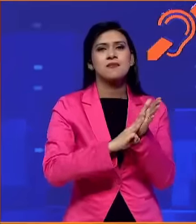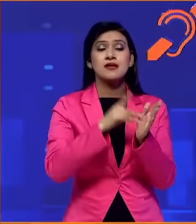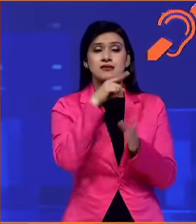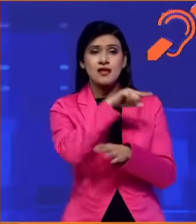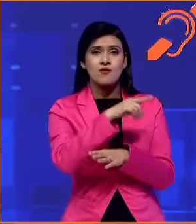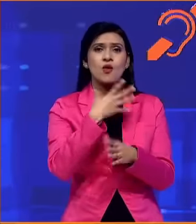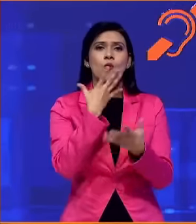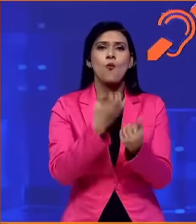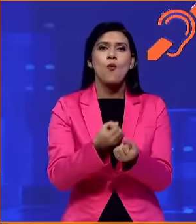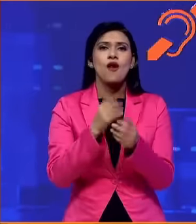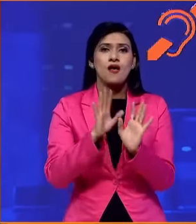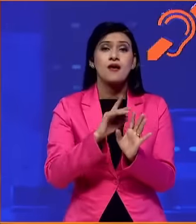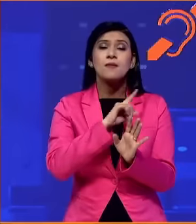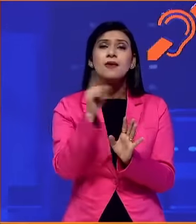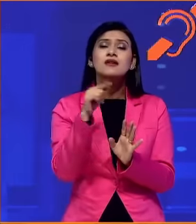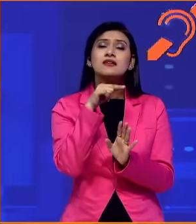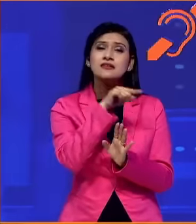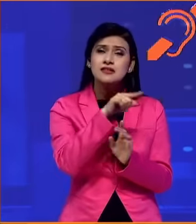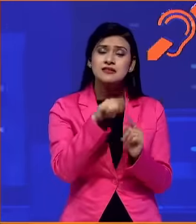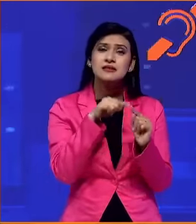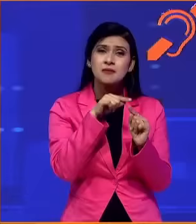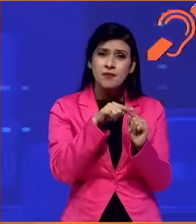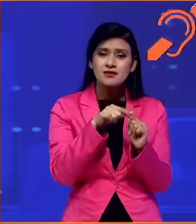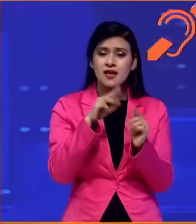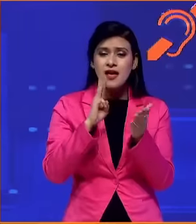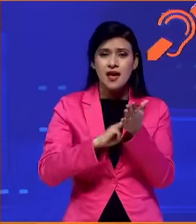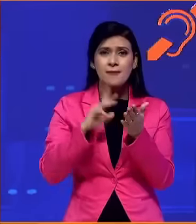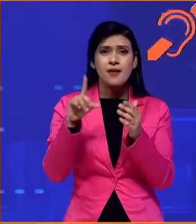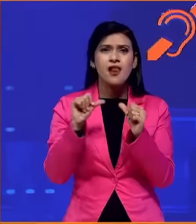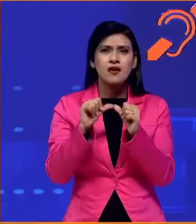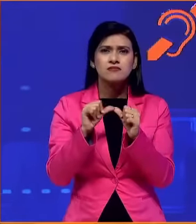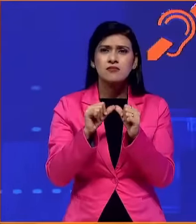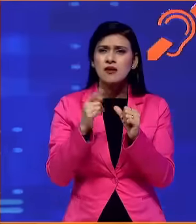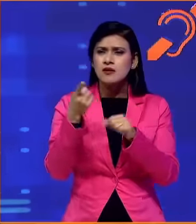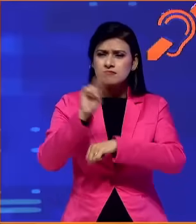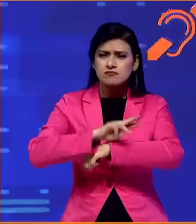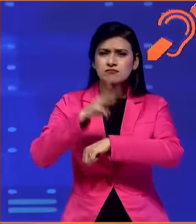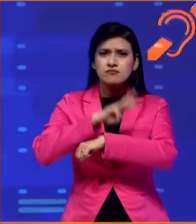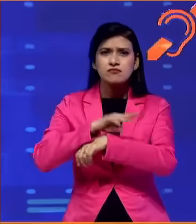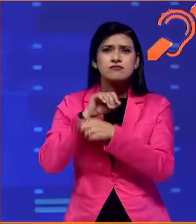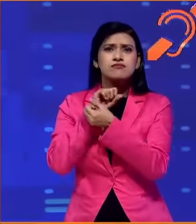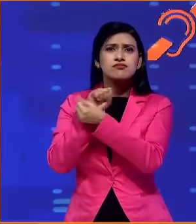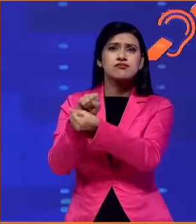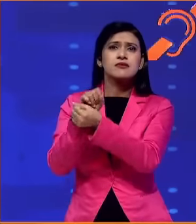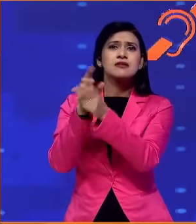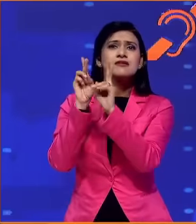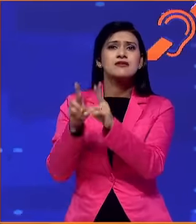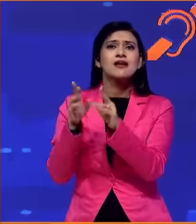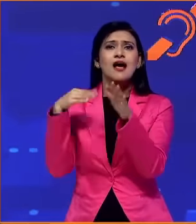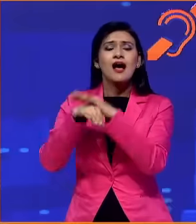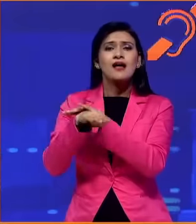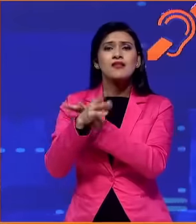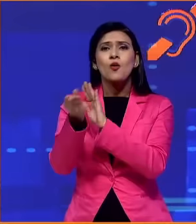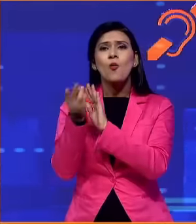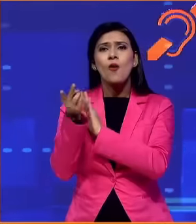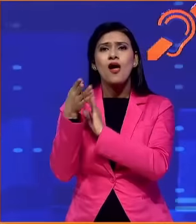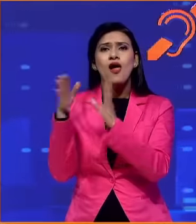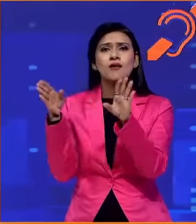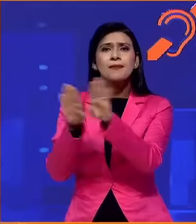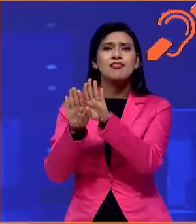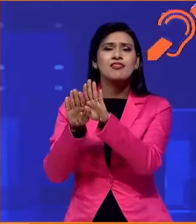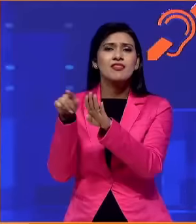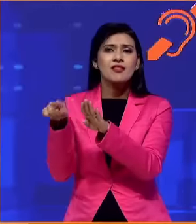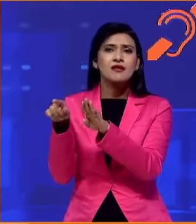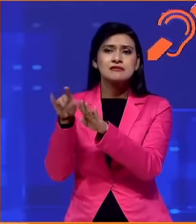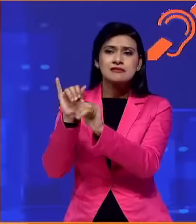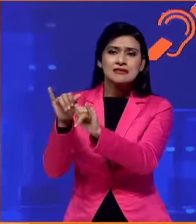मुख्यमंत्रीबनानाचाहताथा।लेकिन हमउसव्यक्तिकोमुख्यमंत्रीकैसेबनासकतेहैंजिसकी वजहसेहमारेविधायकोंको कईदिनोंतकएकरिसॉर्टमेंकैदरहनापड़ा? अबये